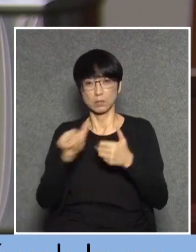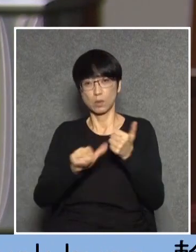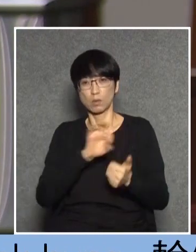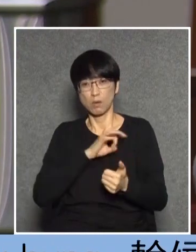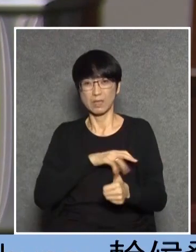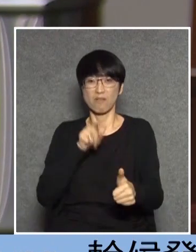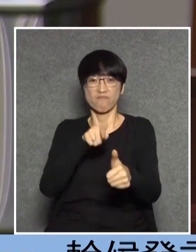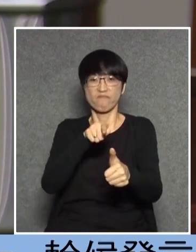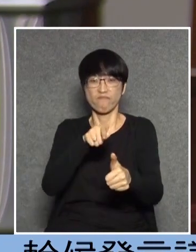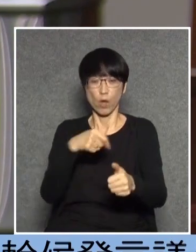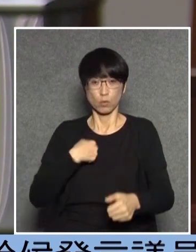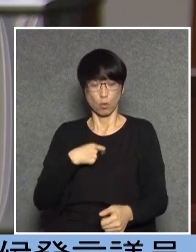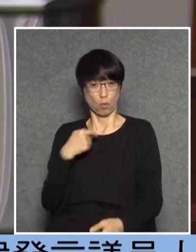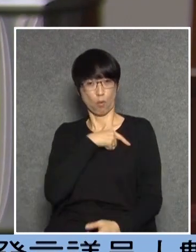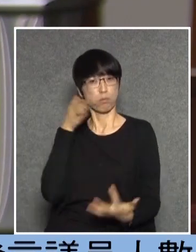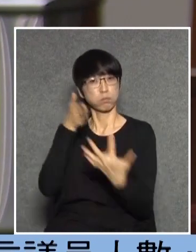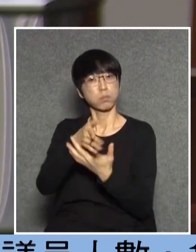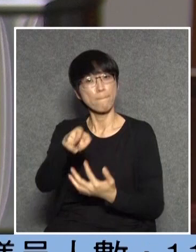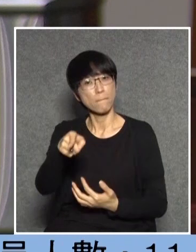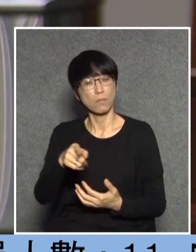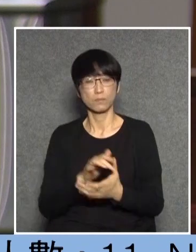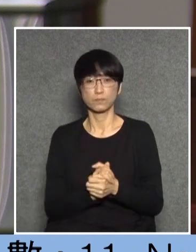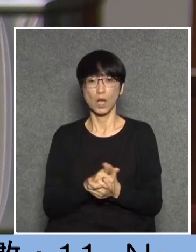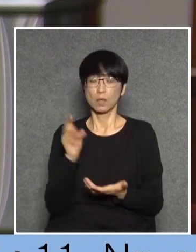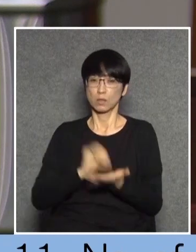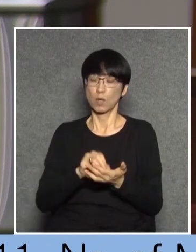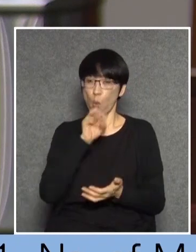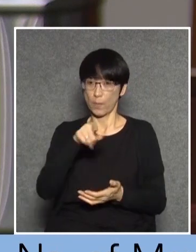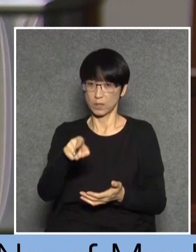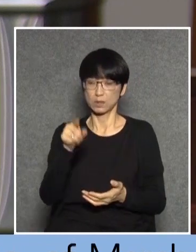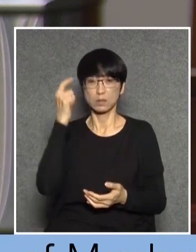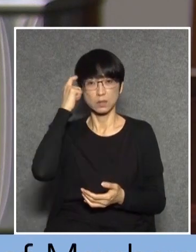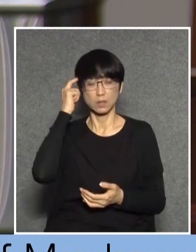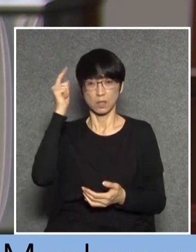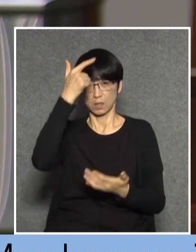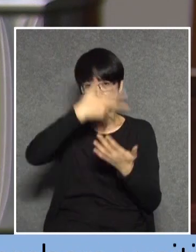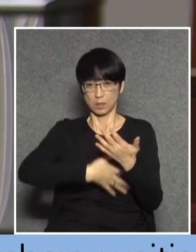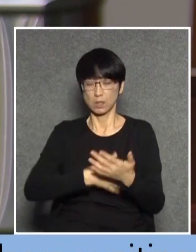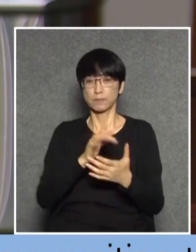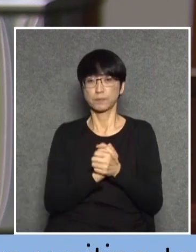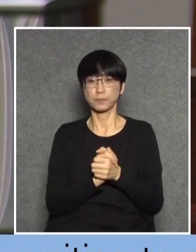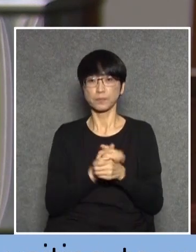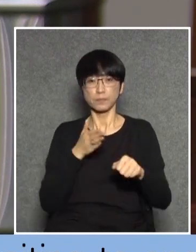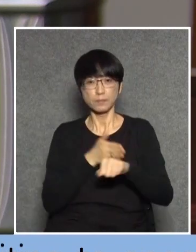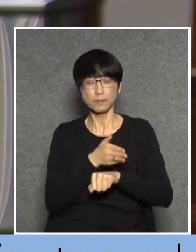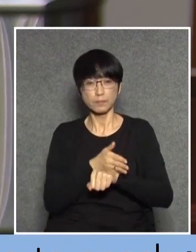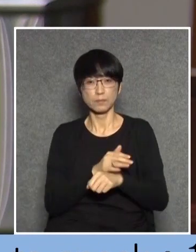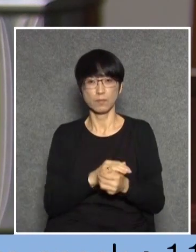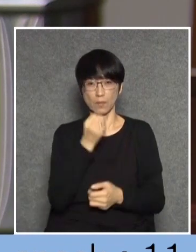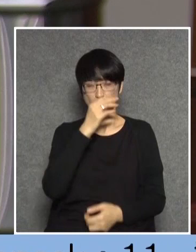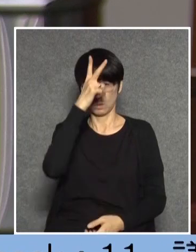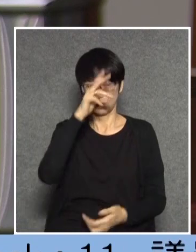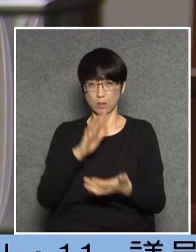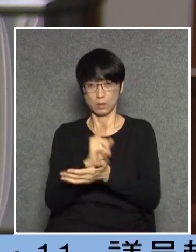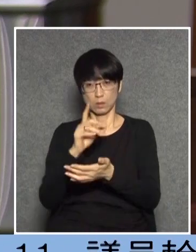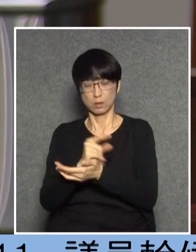係咪？結果要由我哋出手，係咪？嗱，我必須要指出咧，因為呢個新系統嘅延遲啟用咧，香港政府每年